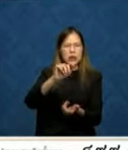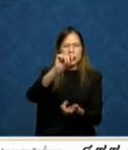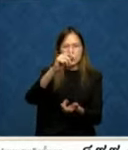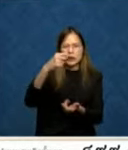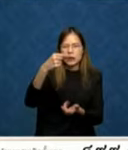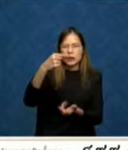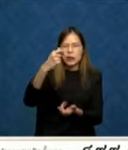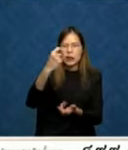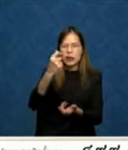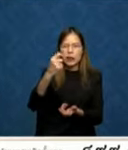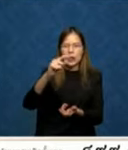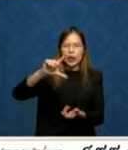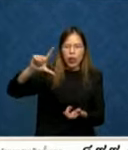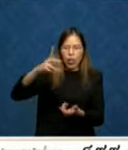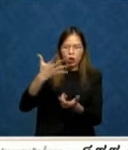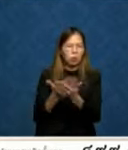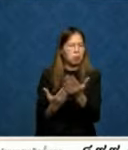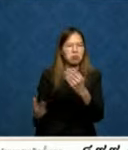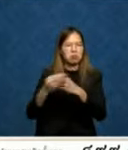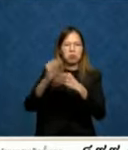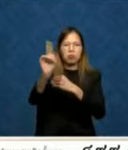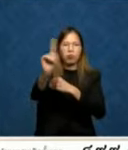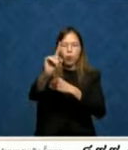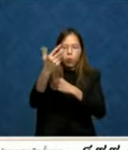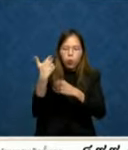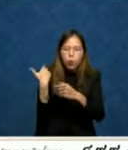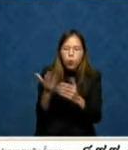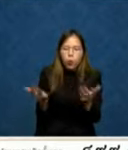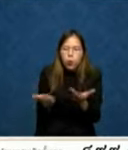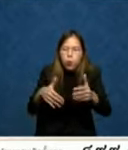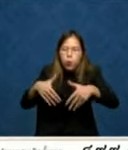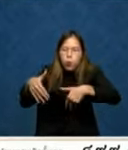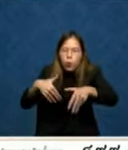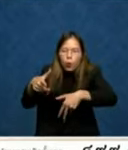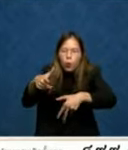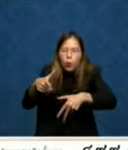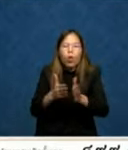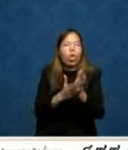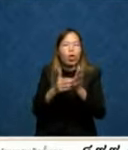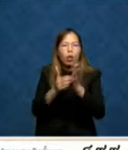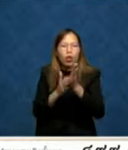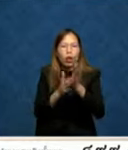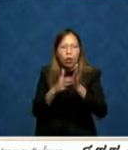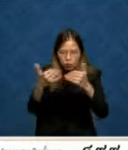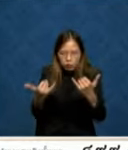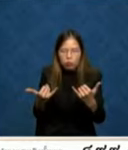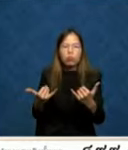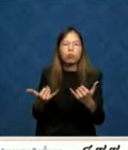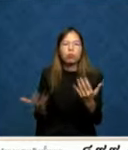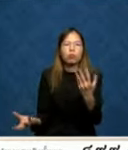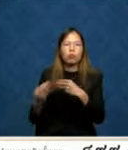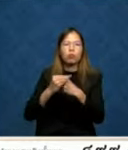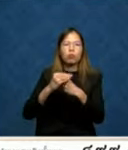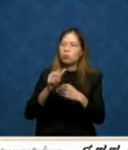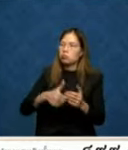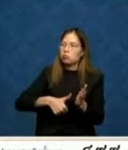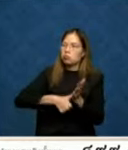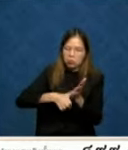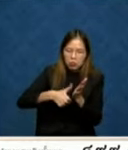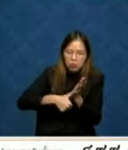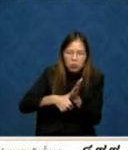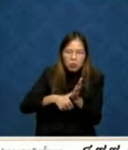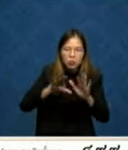พิ่มกำลังให้กับประชาชนที่กำลังเป็นภาคที่อ่อนแอที่สุดในขณะนี้